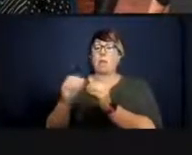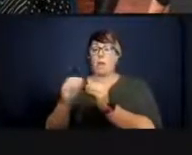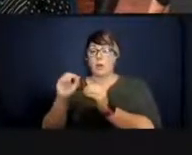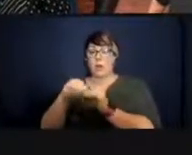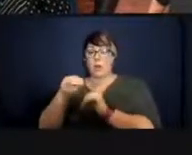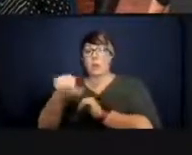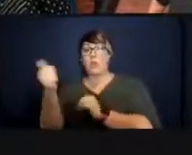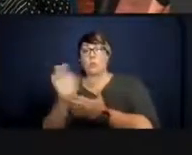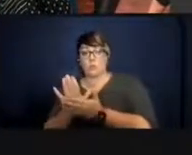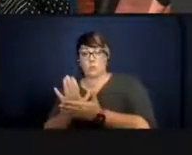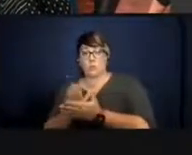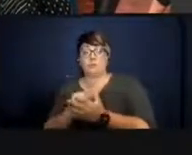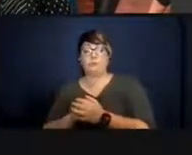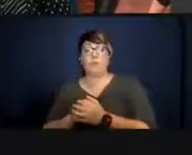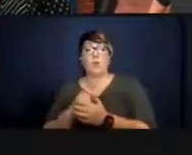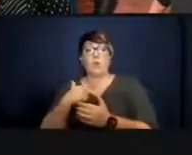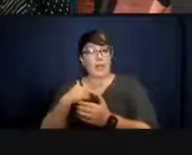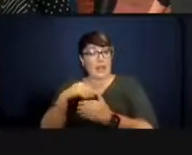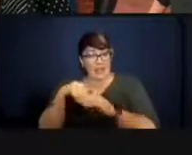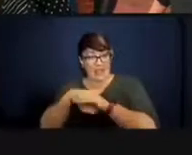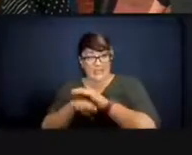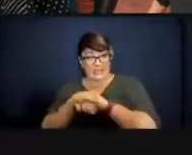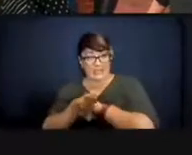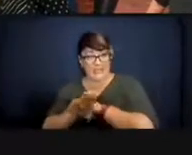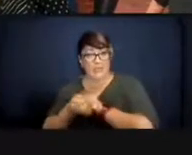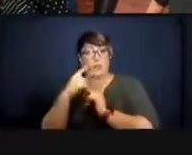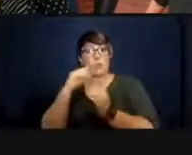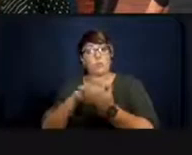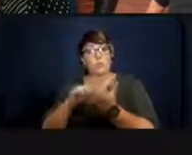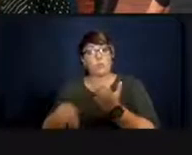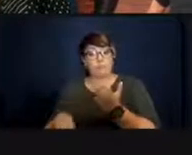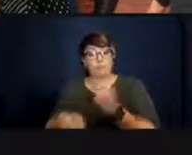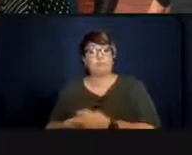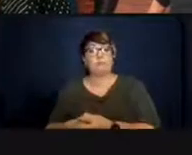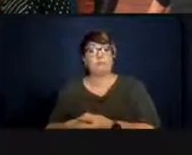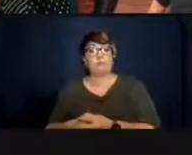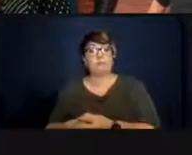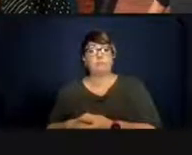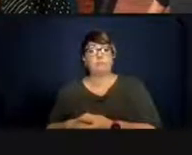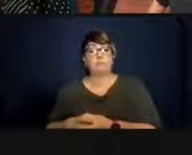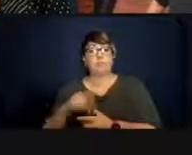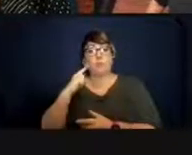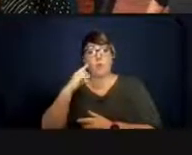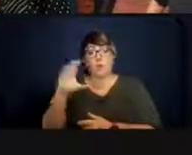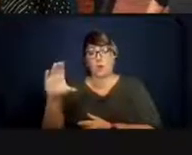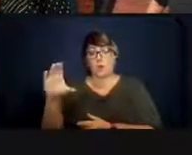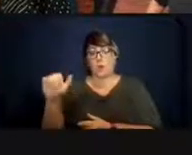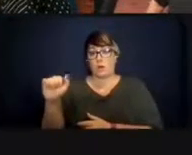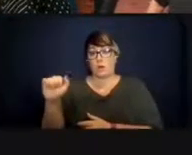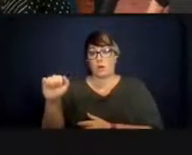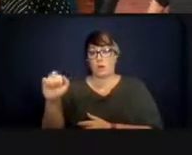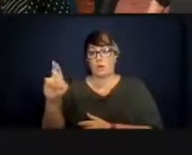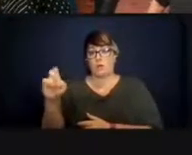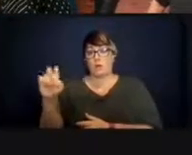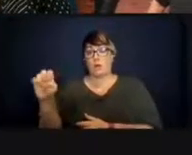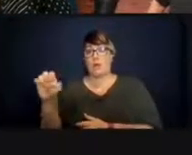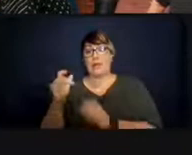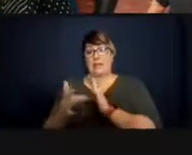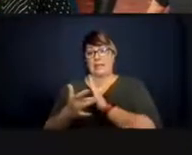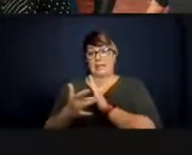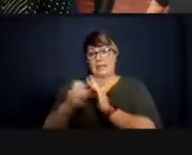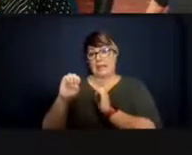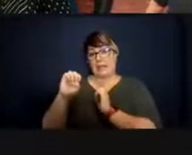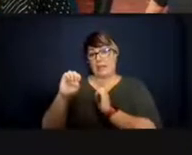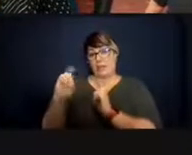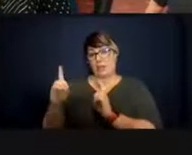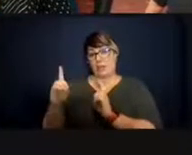mengine ambayo yanahitaji kujumuishwa katika mafunzo shule, katika mashule yetu. Kwa